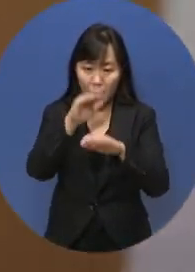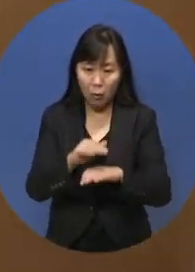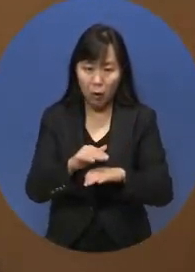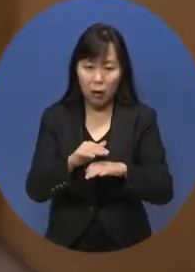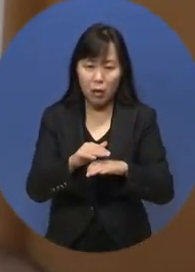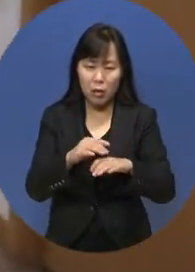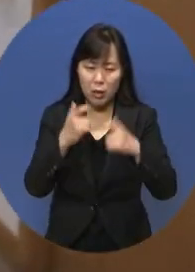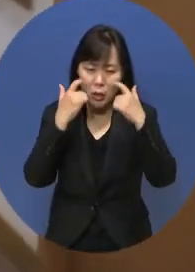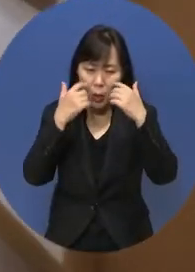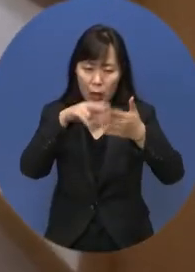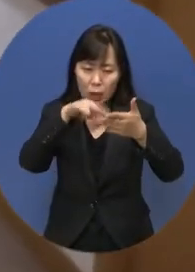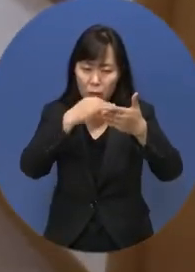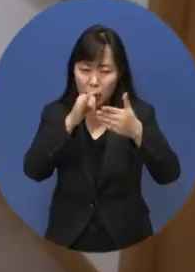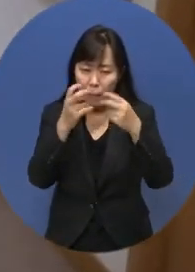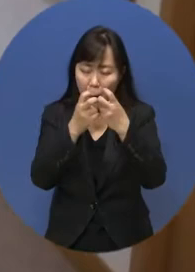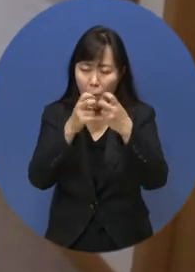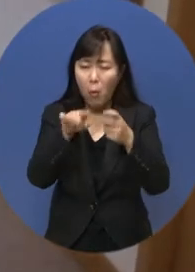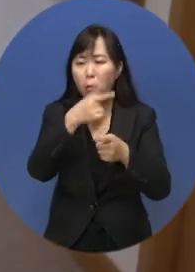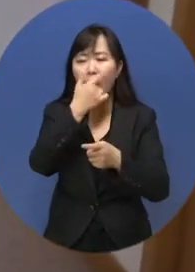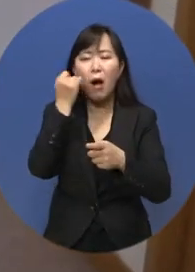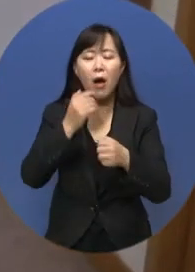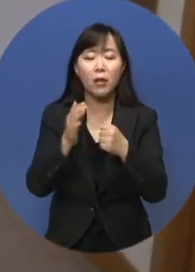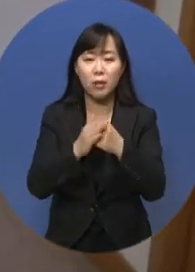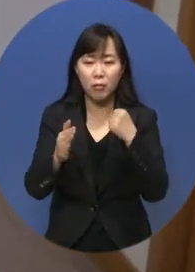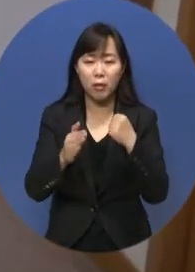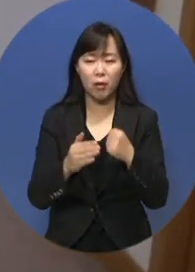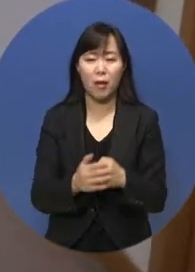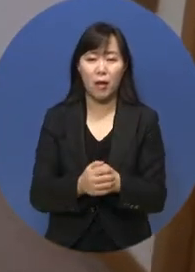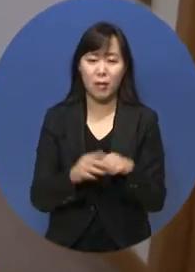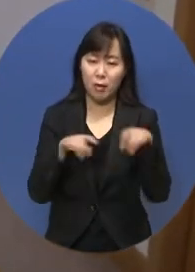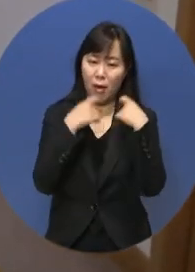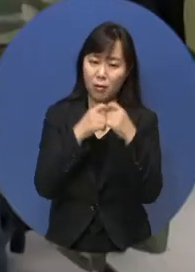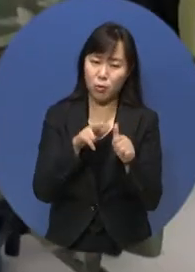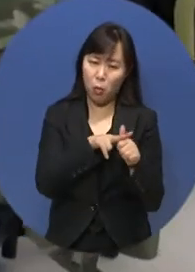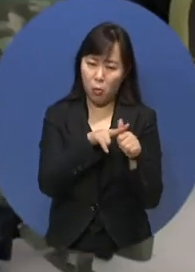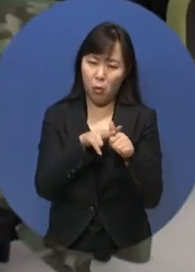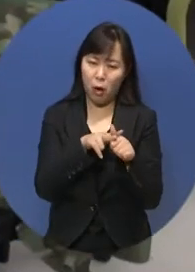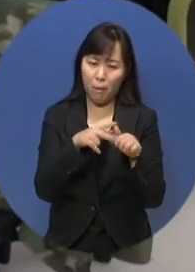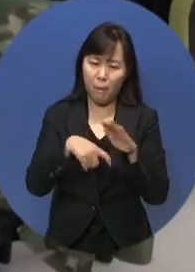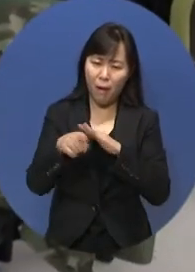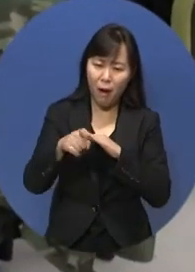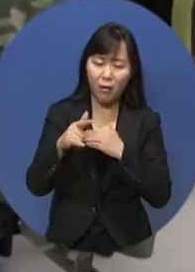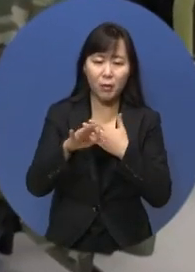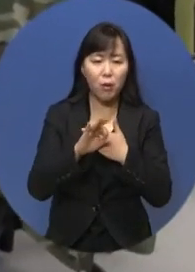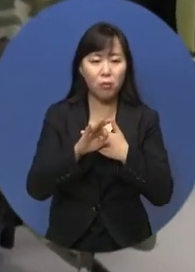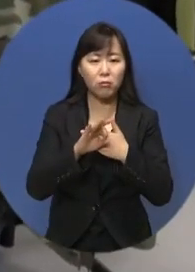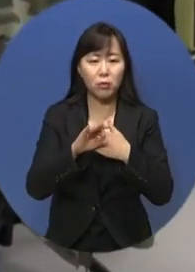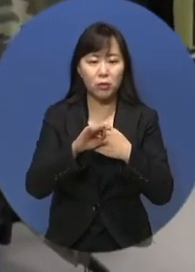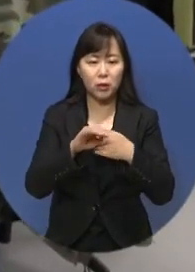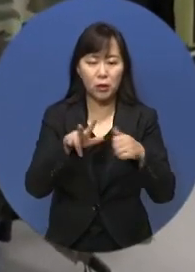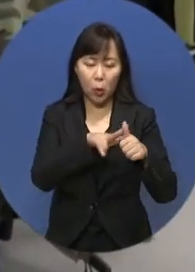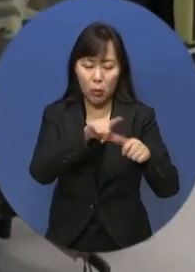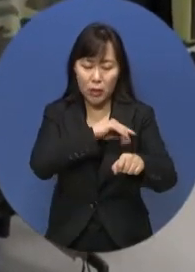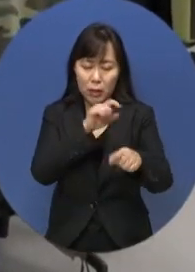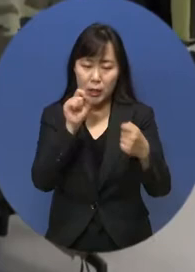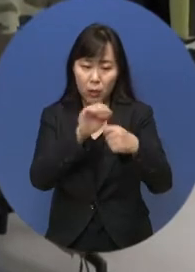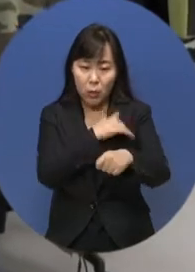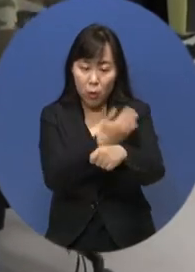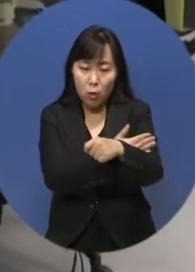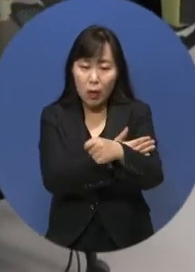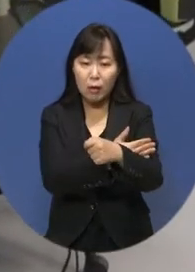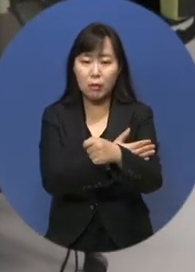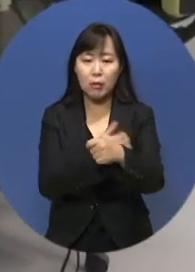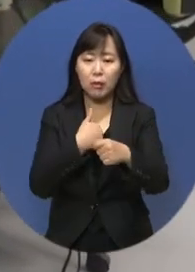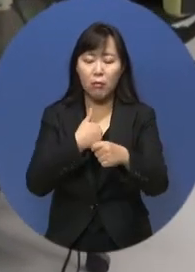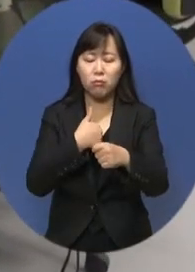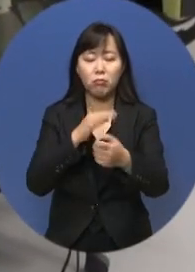있는 수단과 방법이 부족해 이들의 개인정보가 노출되거나 정보 접근권과 이용권이